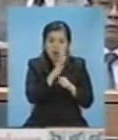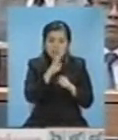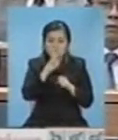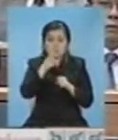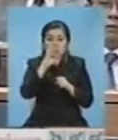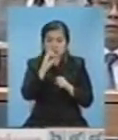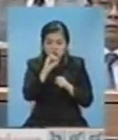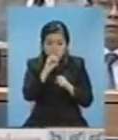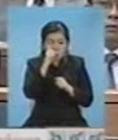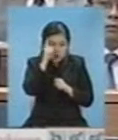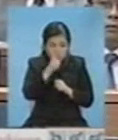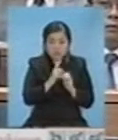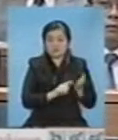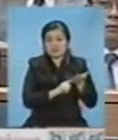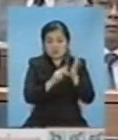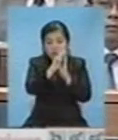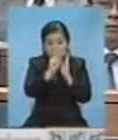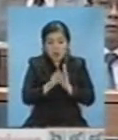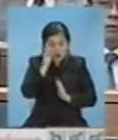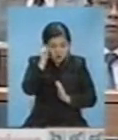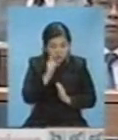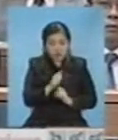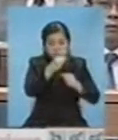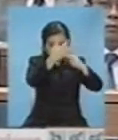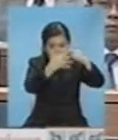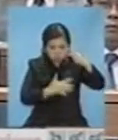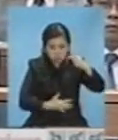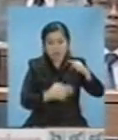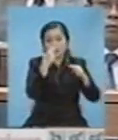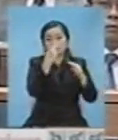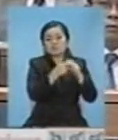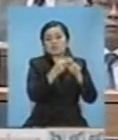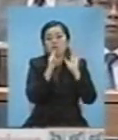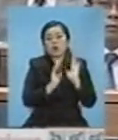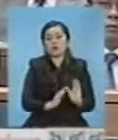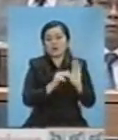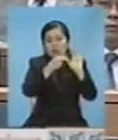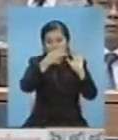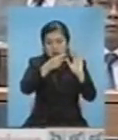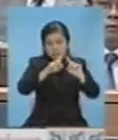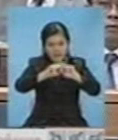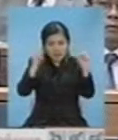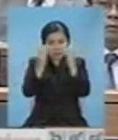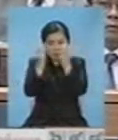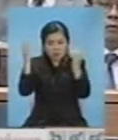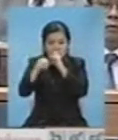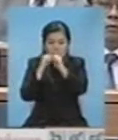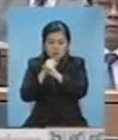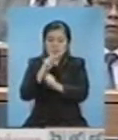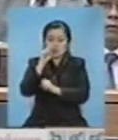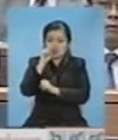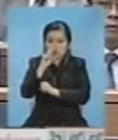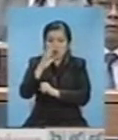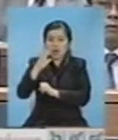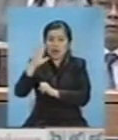ค่ 10,000 ชื่อก็เสนอกฎหมายได้เพื่อให้ประชาชนมีส่วนร่วมได้ง่ายขึ้นนอกจากนั้น1ใน3ของ